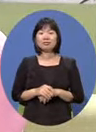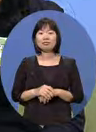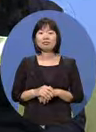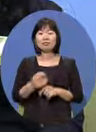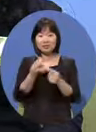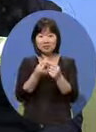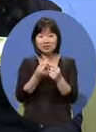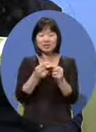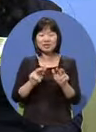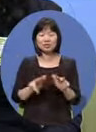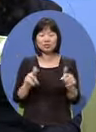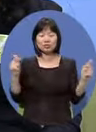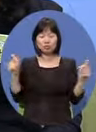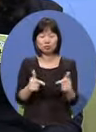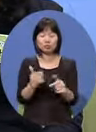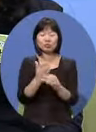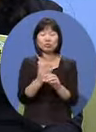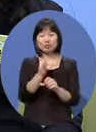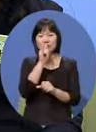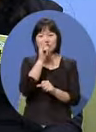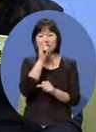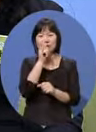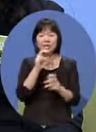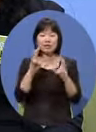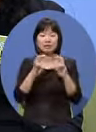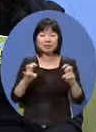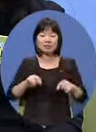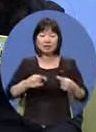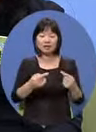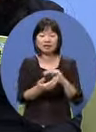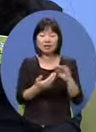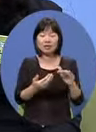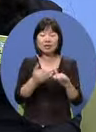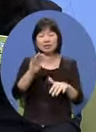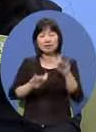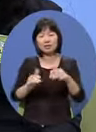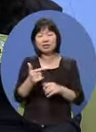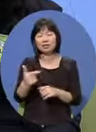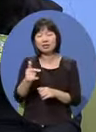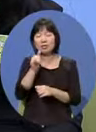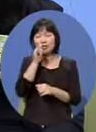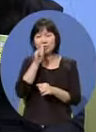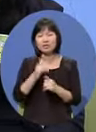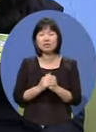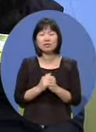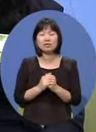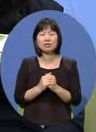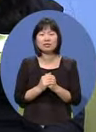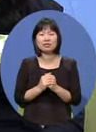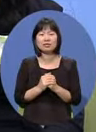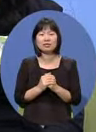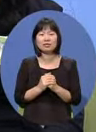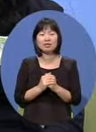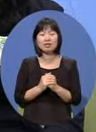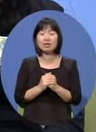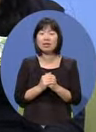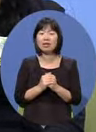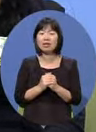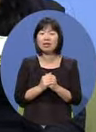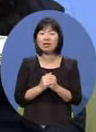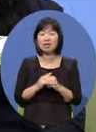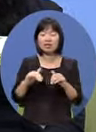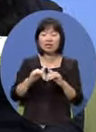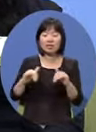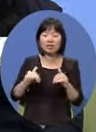네. 네, 조금씩 지금 나아지고 있어요. 캠프 가기 전하고는 차이가 많고요. 네, 그 전만 해도 이렇게 따로